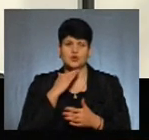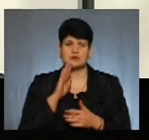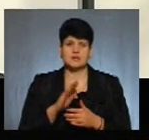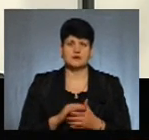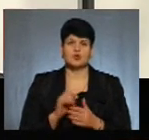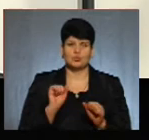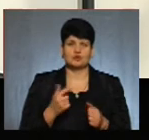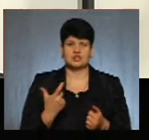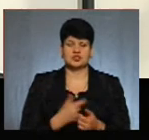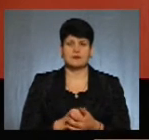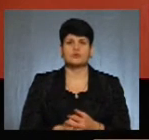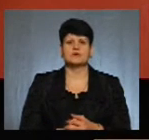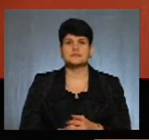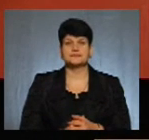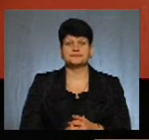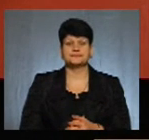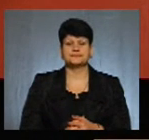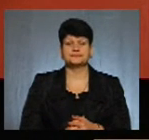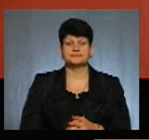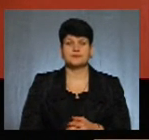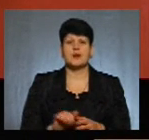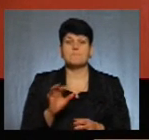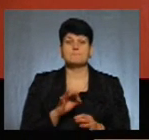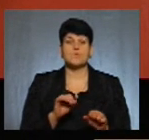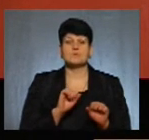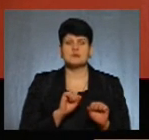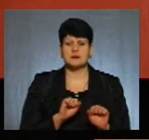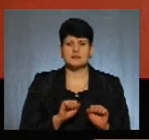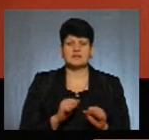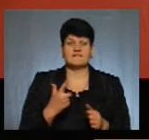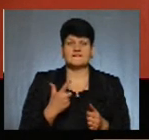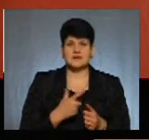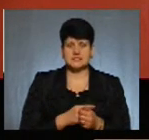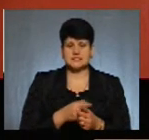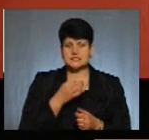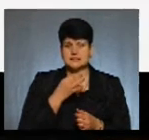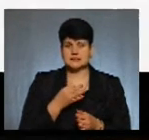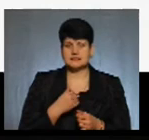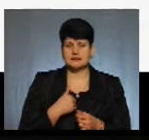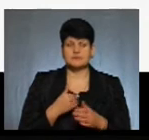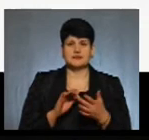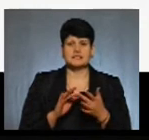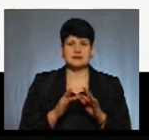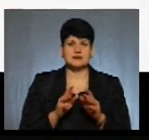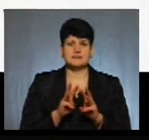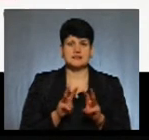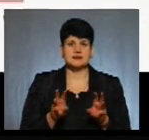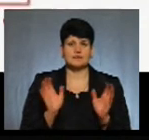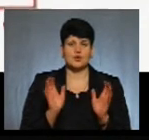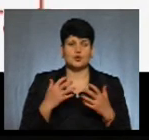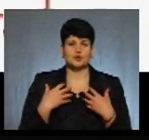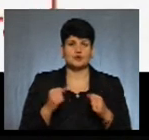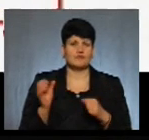вакцини, можна щеплюватися. Про безпеку вакцин проти кору повідомили на сайті Міністерства охорони здоров'я.